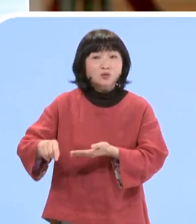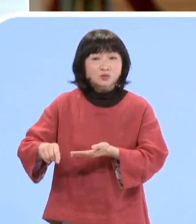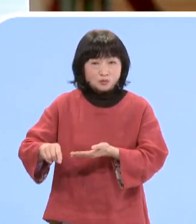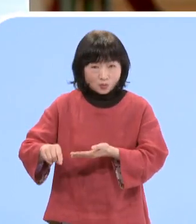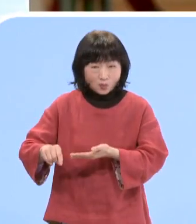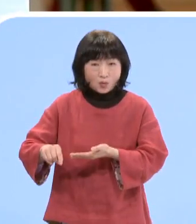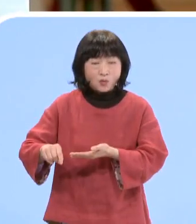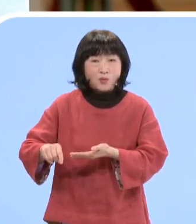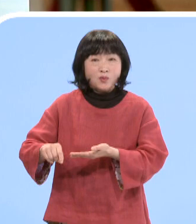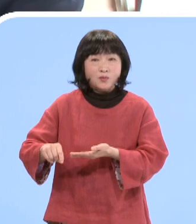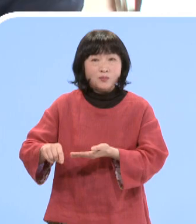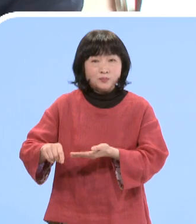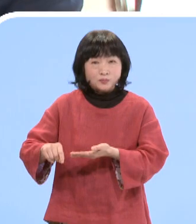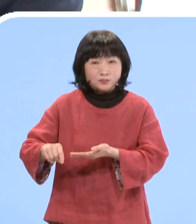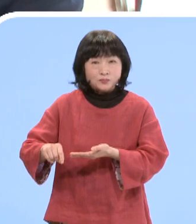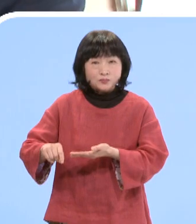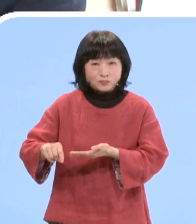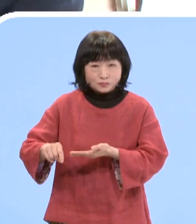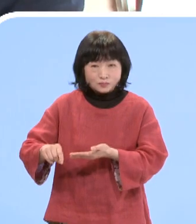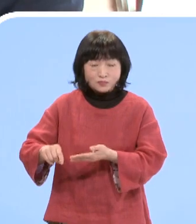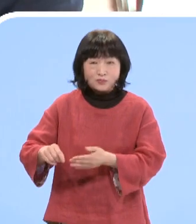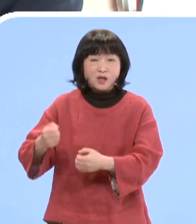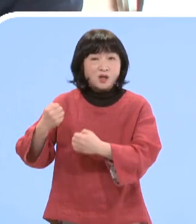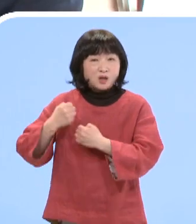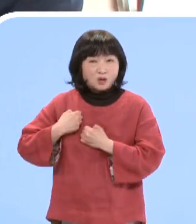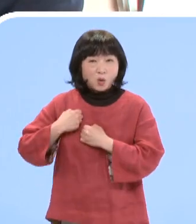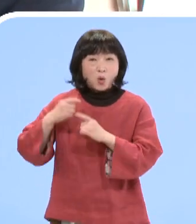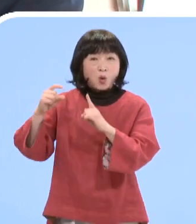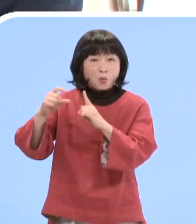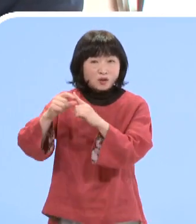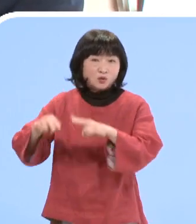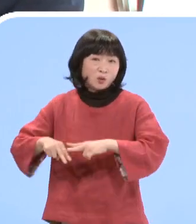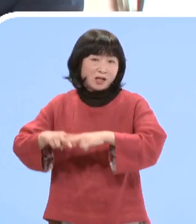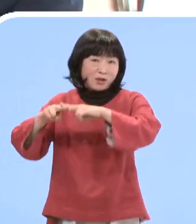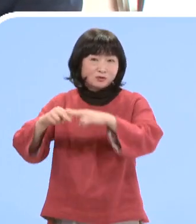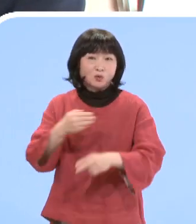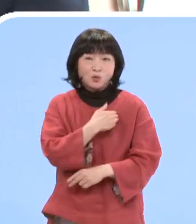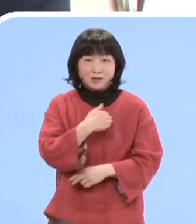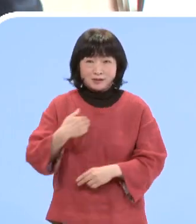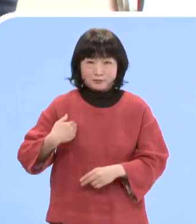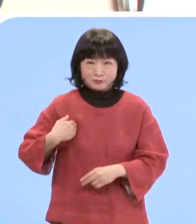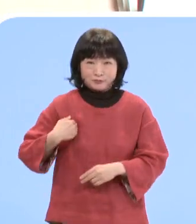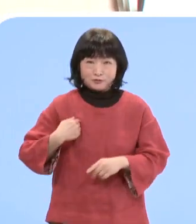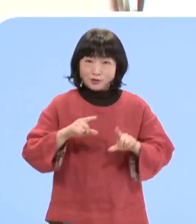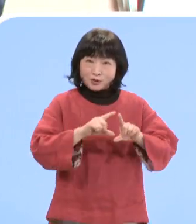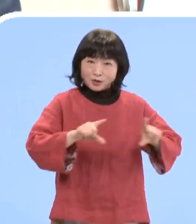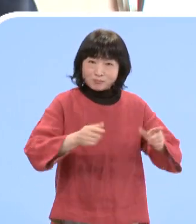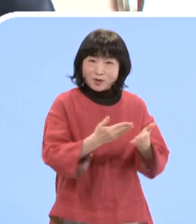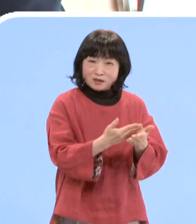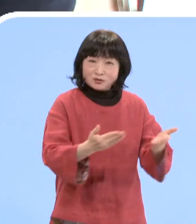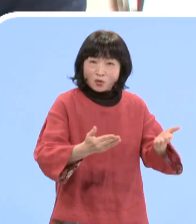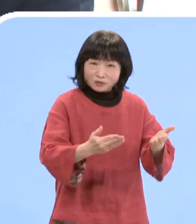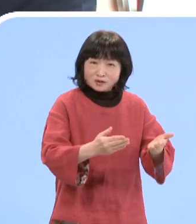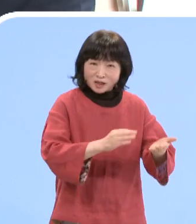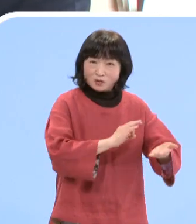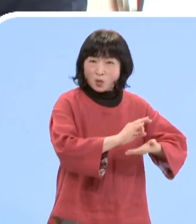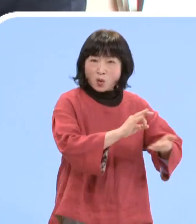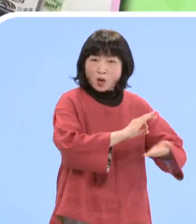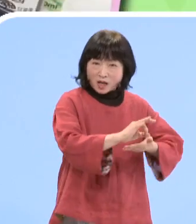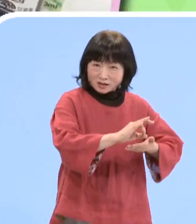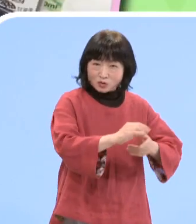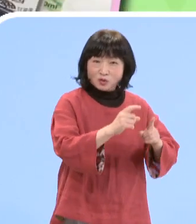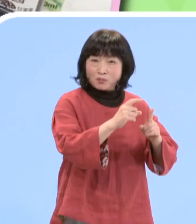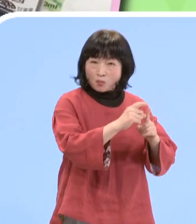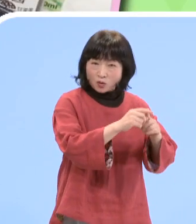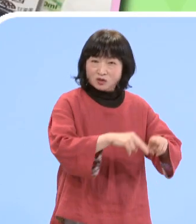していただくと兵庫ポイントがつく。 兵庫ポイントがつく、 一般のポイントと兵庫ポイントと両方